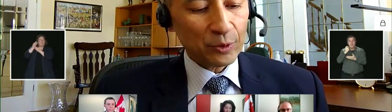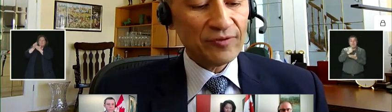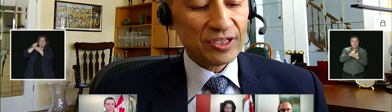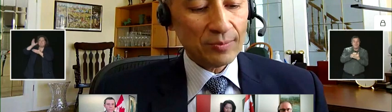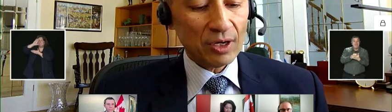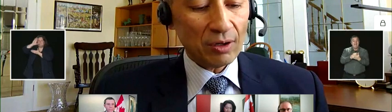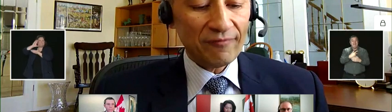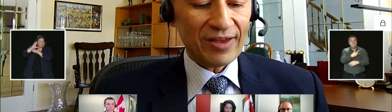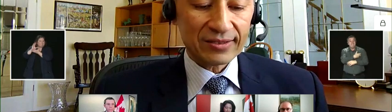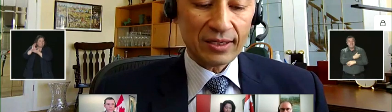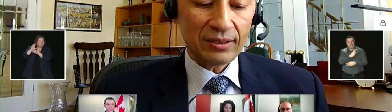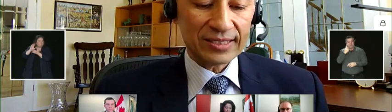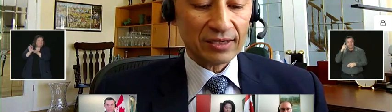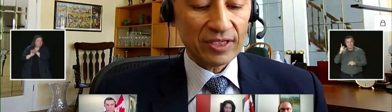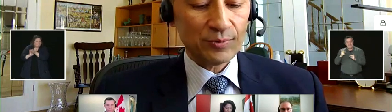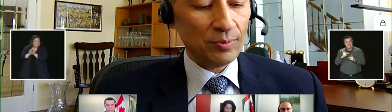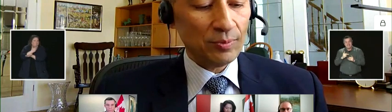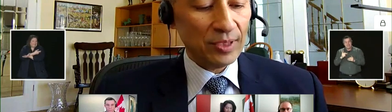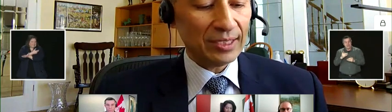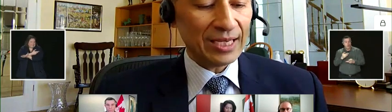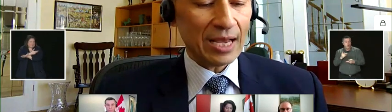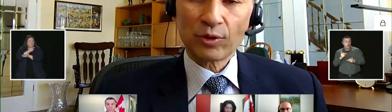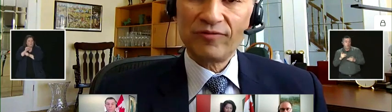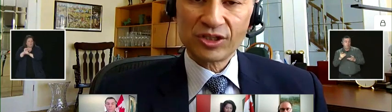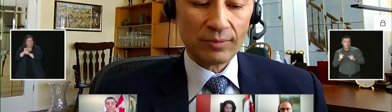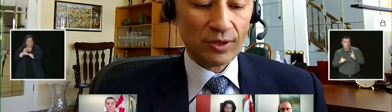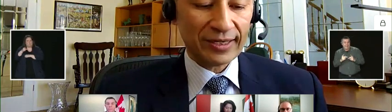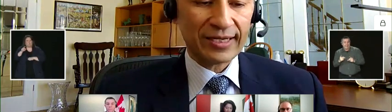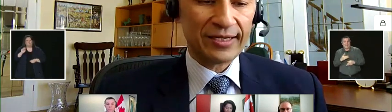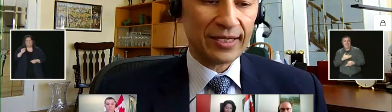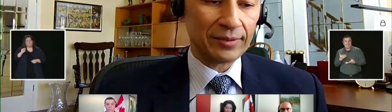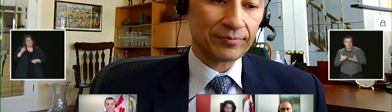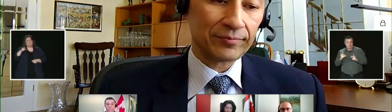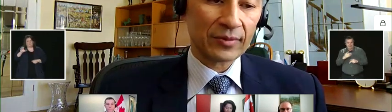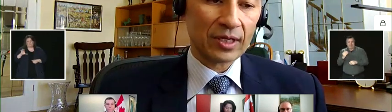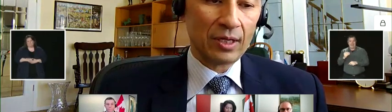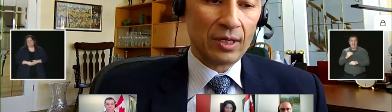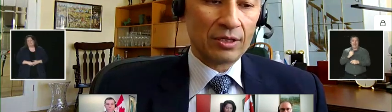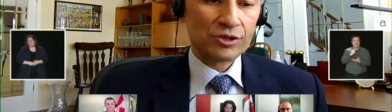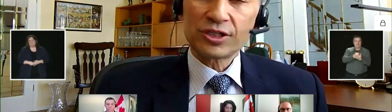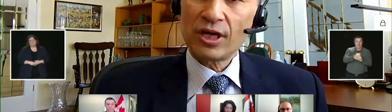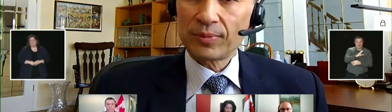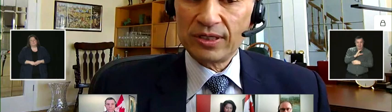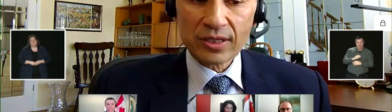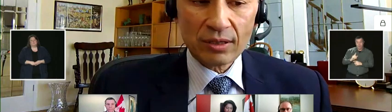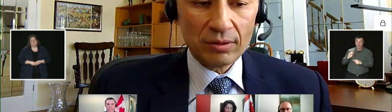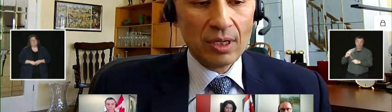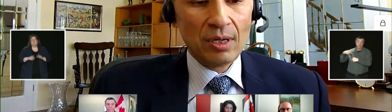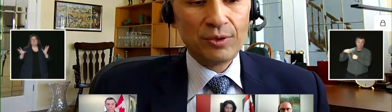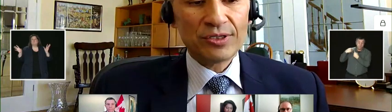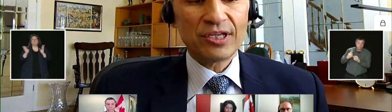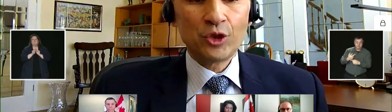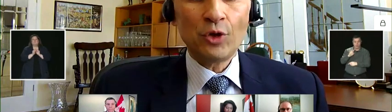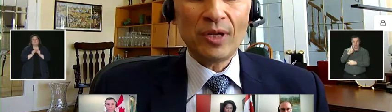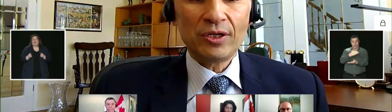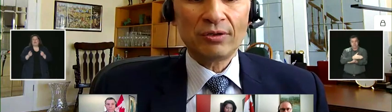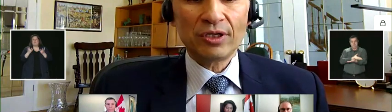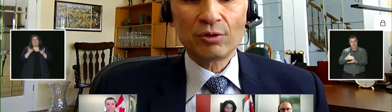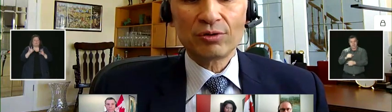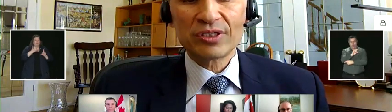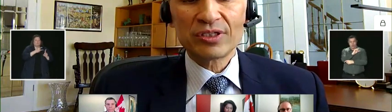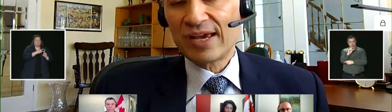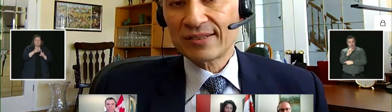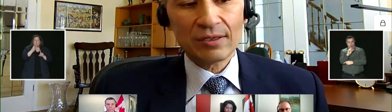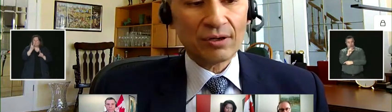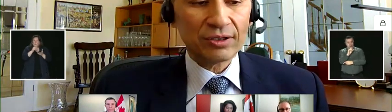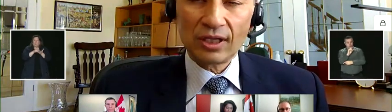responsable de l'approvisionnement en vaccins de services publics et approvisionnement Canada. Jusqu'à présent, plus de 2 millions de